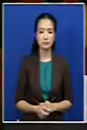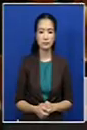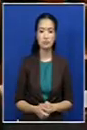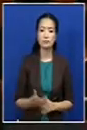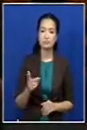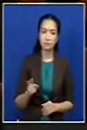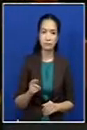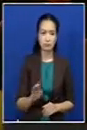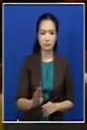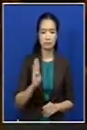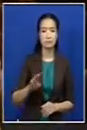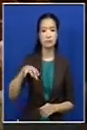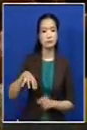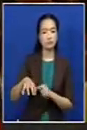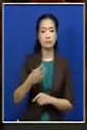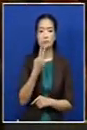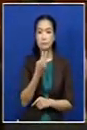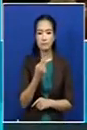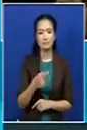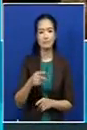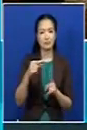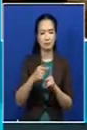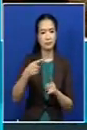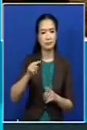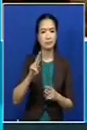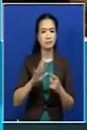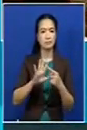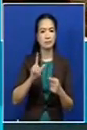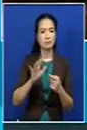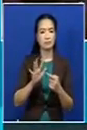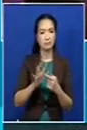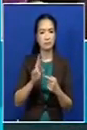ลดิ้งคอมพานีที่น่าจับตาที่สุดในตอนนี้อาจจะชื่อประชารัฐรักสามัคคีประเทศไทยก็ได้นะครับ